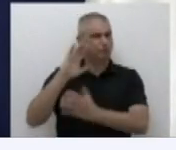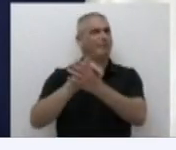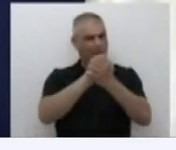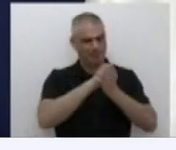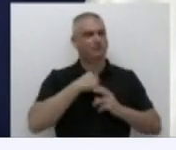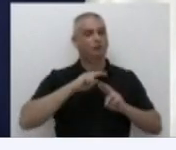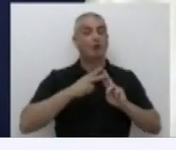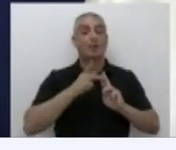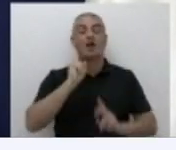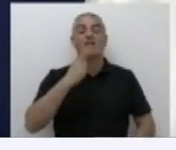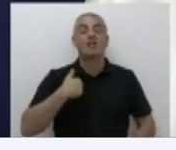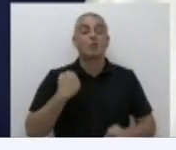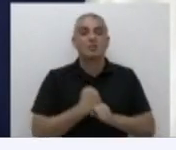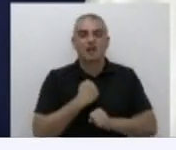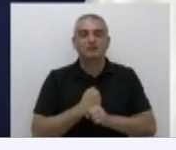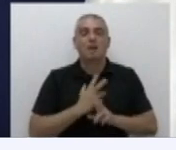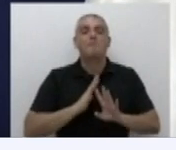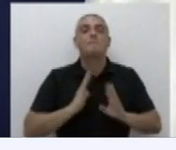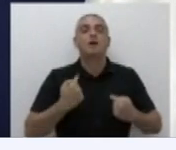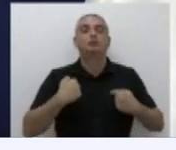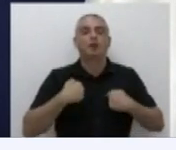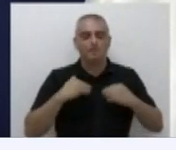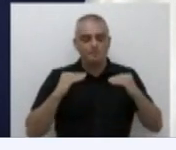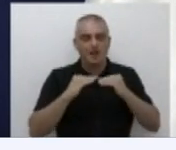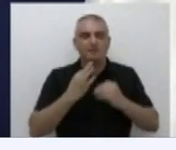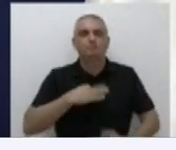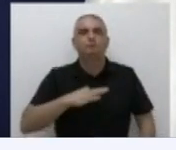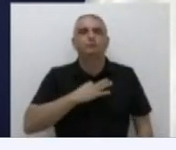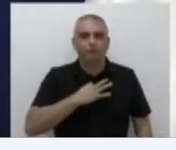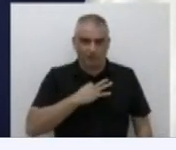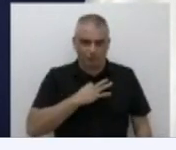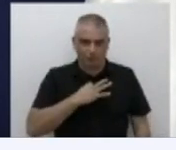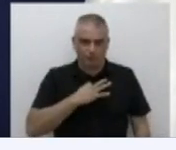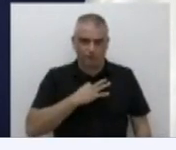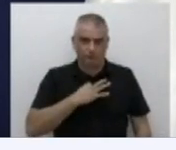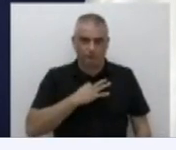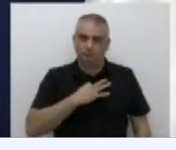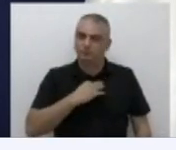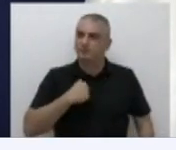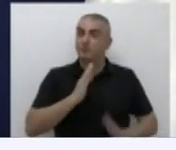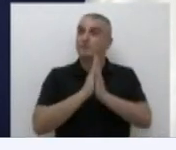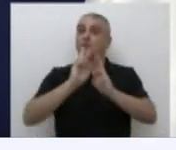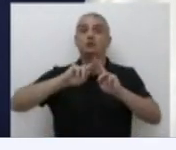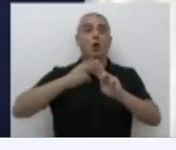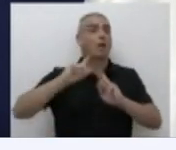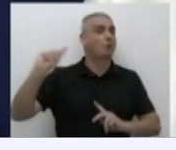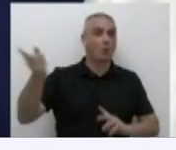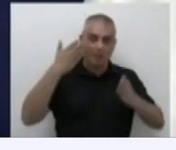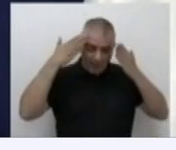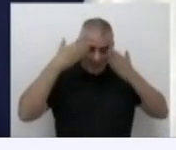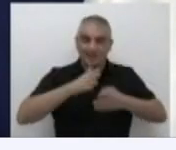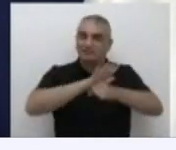متسع إنساني. سنصغي لأصدقائنا لكننا سنقوم بما هو في مصلحتنا.